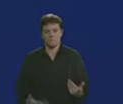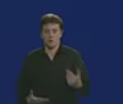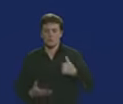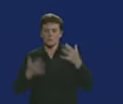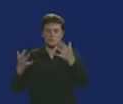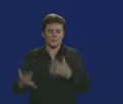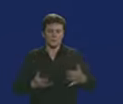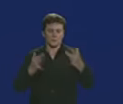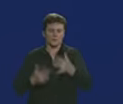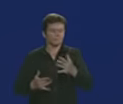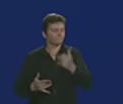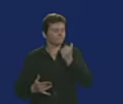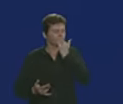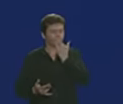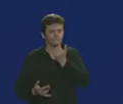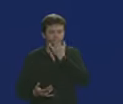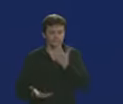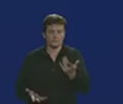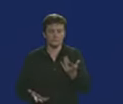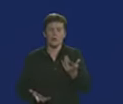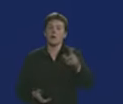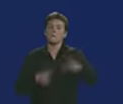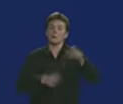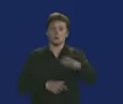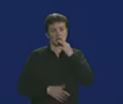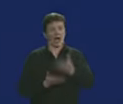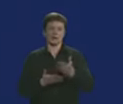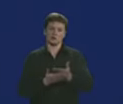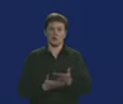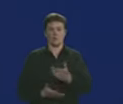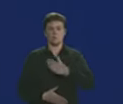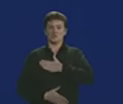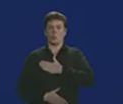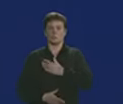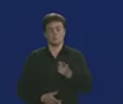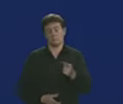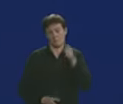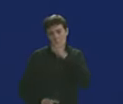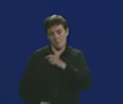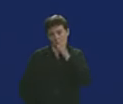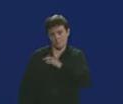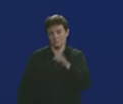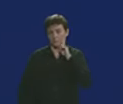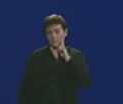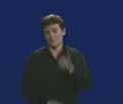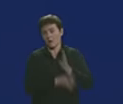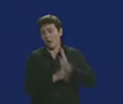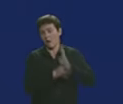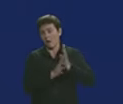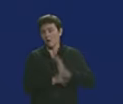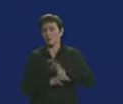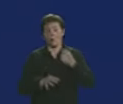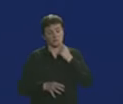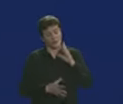de Tartuffe. Ceux qui prétendaient que c'était la générosité mentaient, parce que quand on accueille trop, on accueille